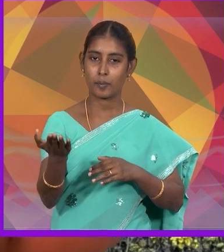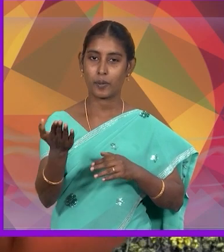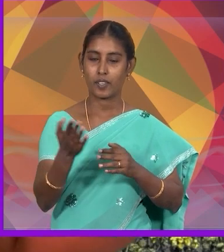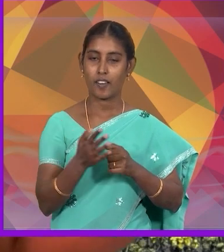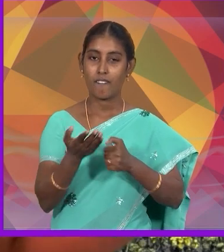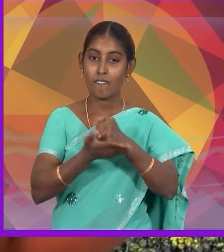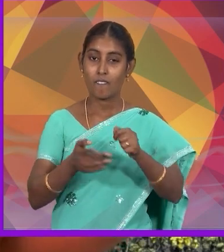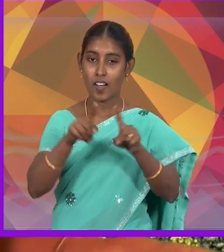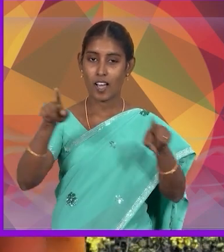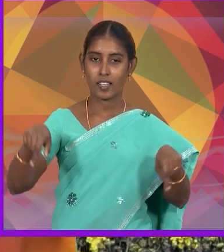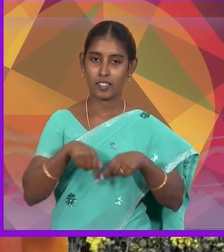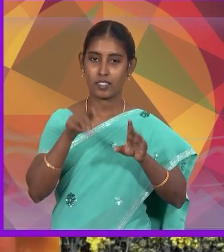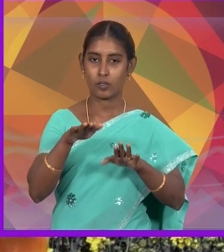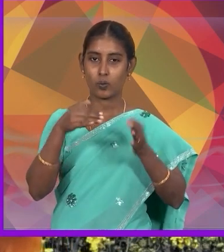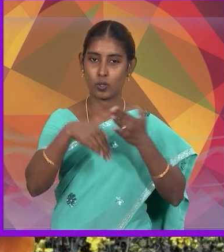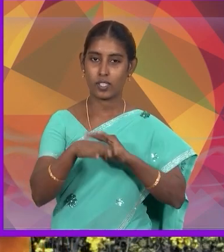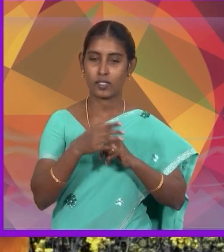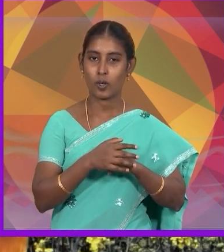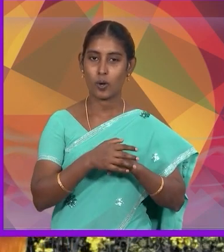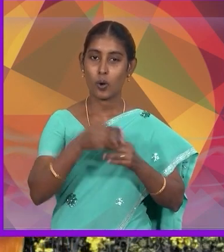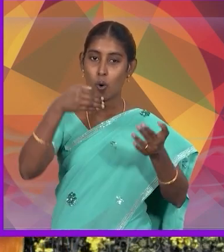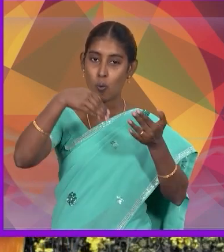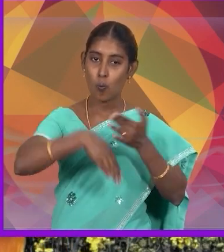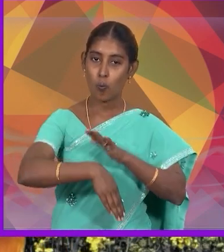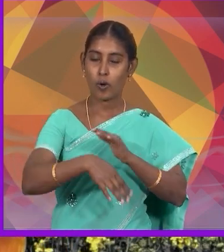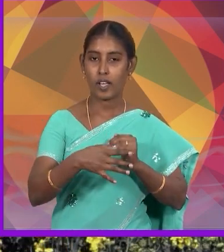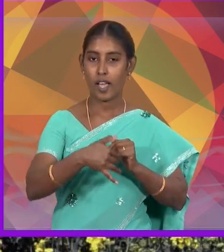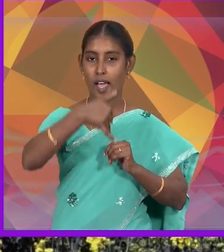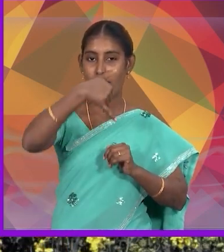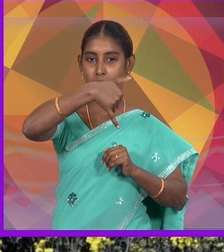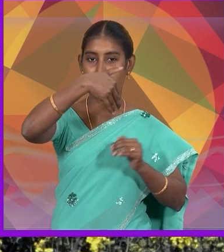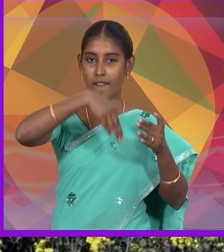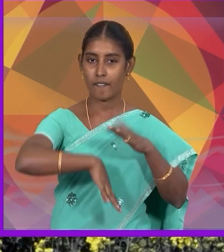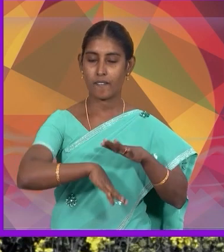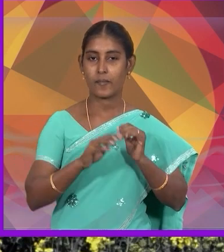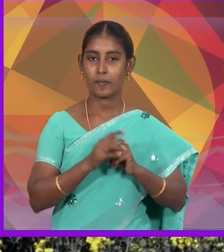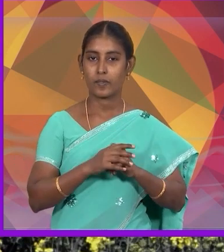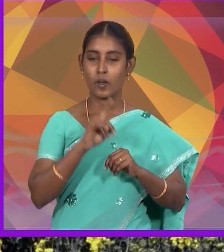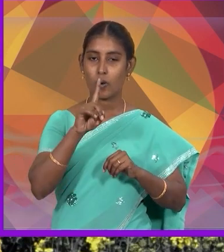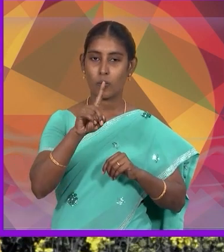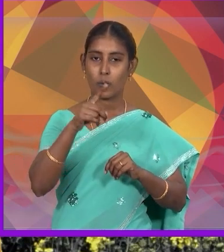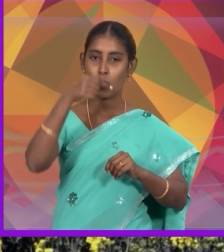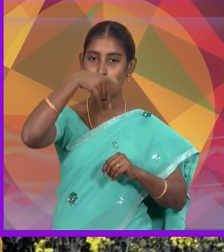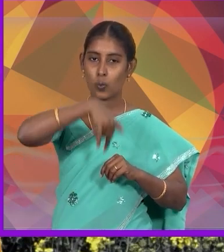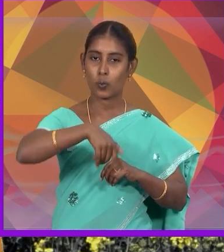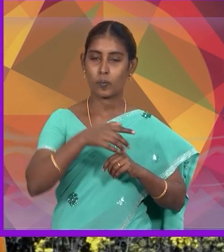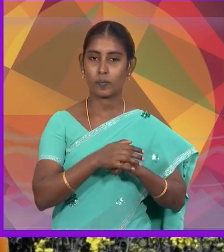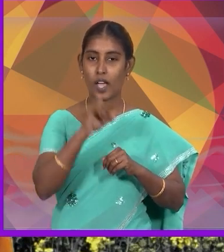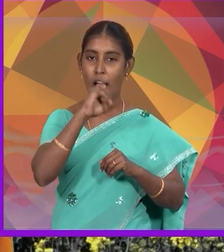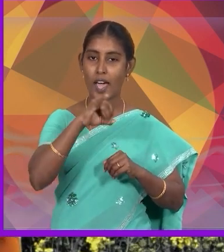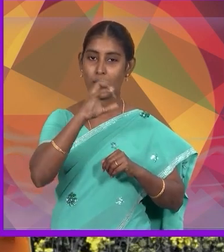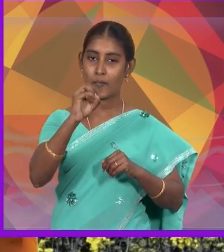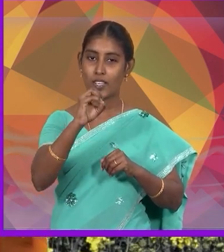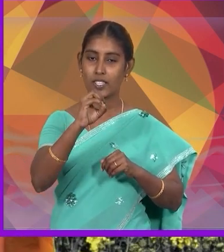வயல் இருக்கு, அந்த குழி அப்படின்னா நில அளவை பெயர், ஒரு குழி அப்படின்னா